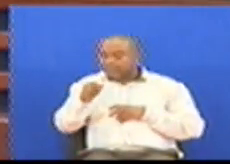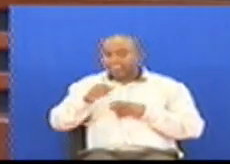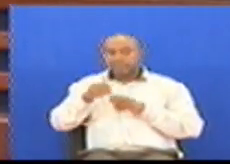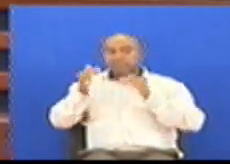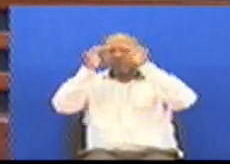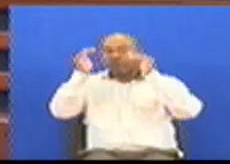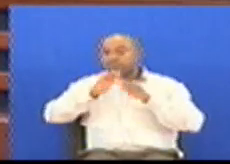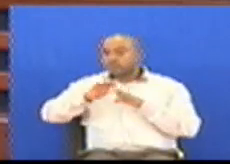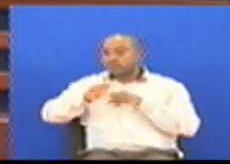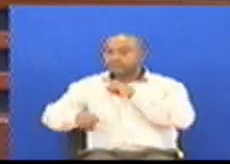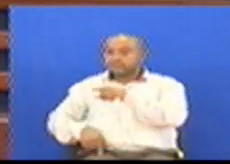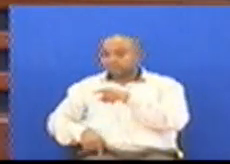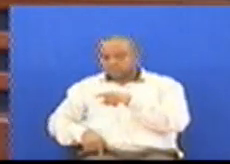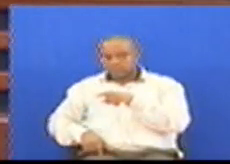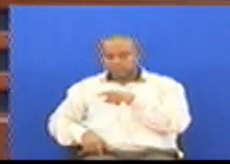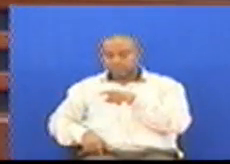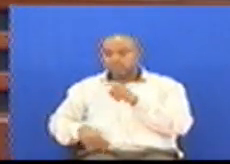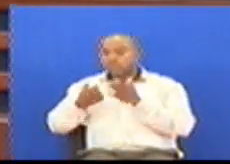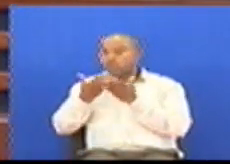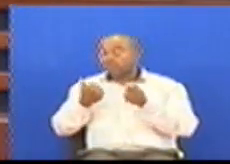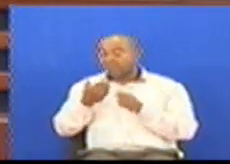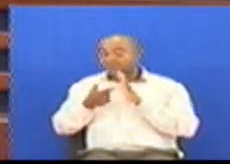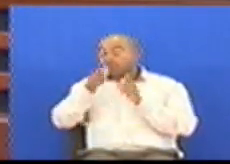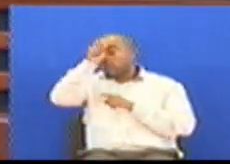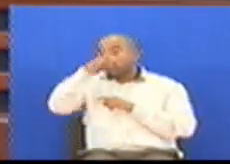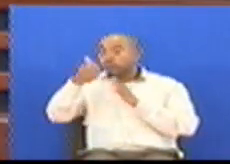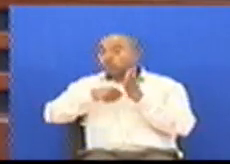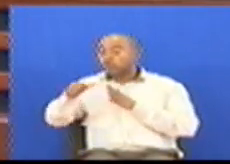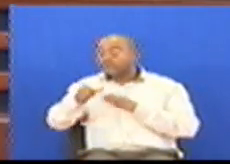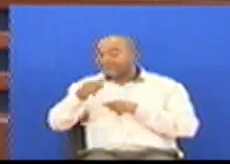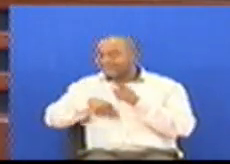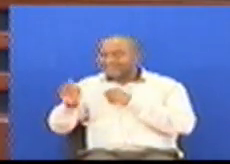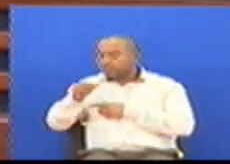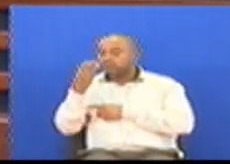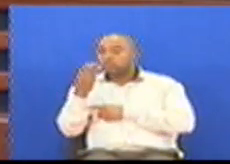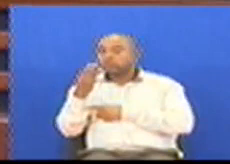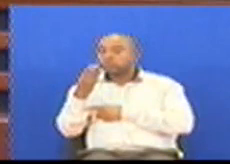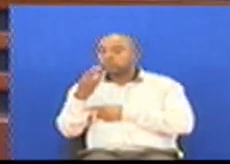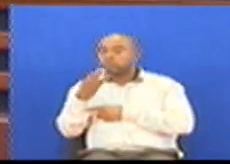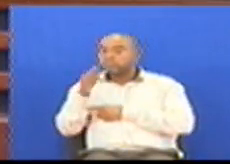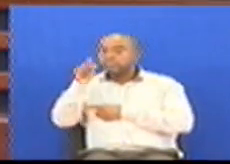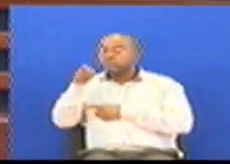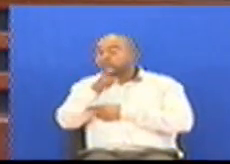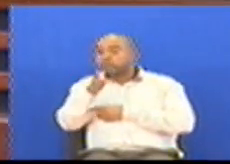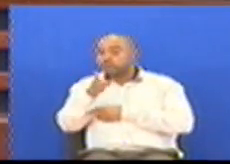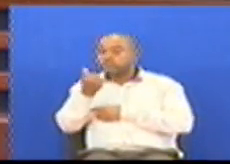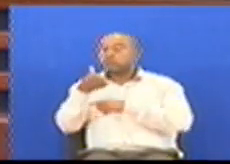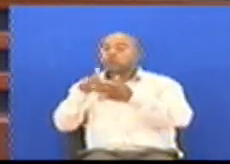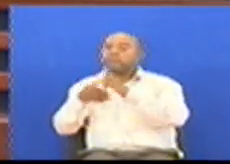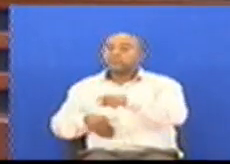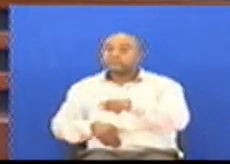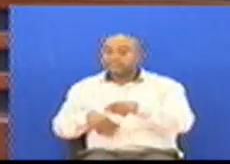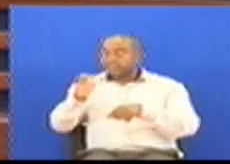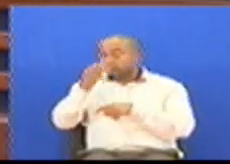tunautumia umeonekana kufeli kwa sababu mtu akiwa hajalipa ndani ya siku tatu, siku ile ile ule mfumo unaweza ukagoma na siku